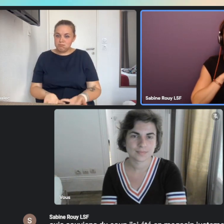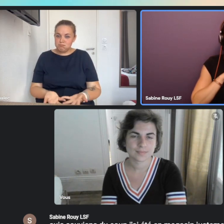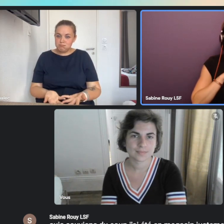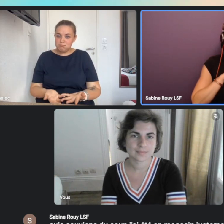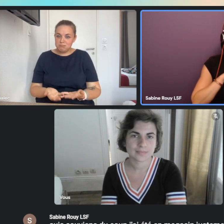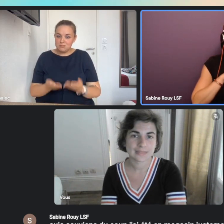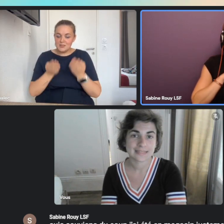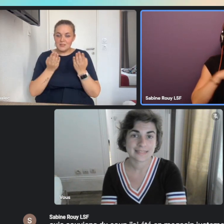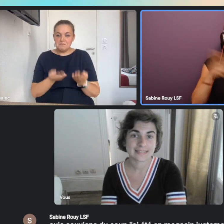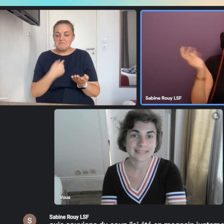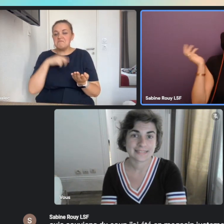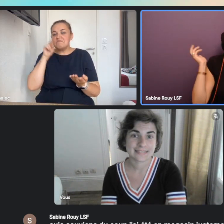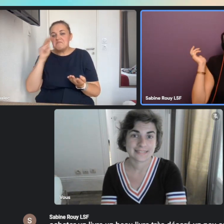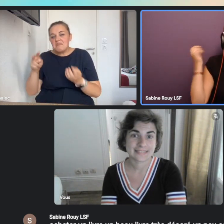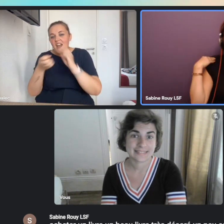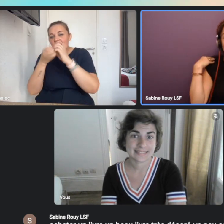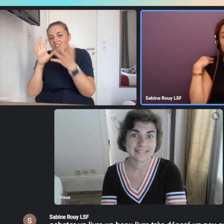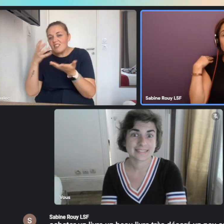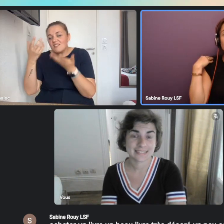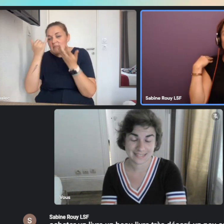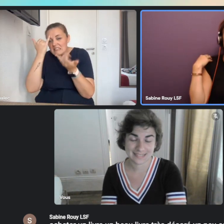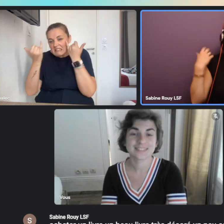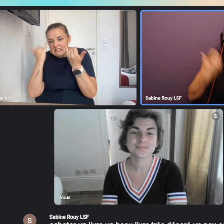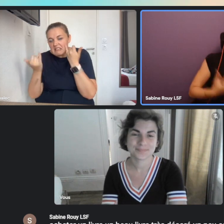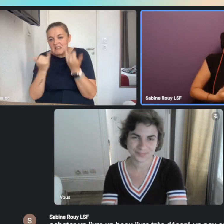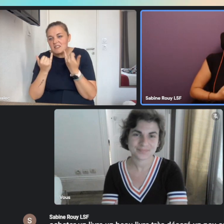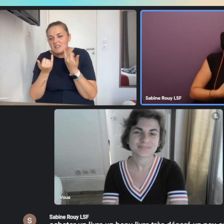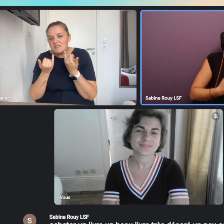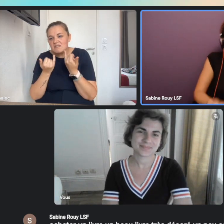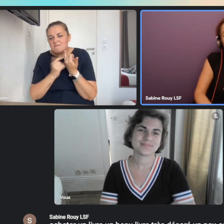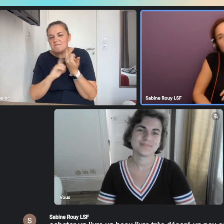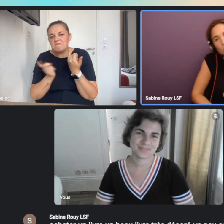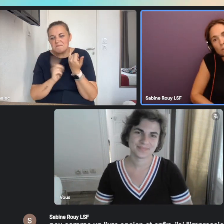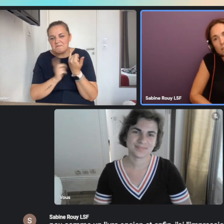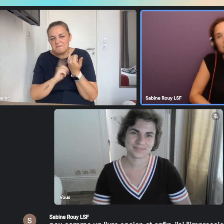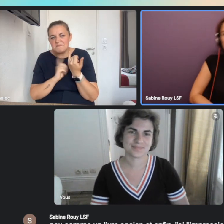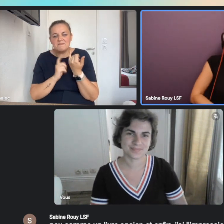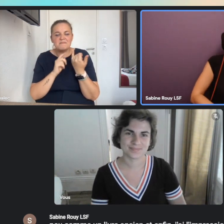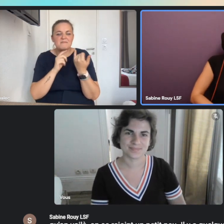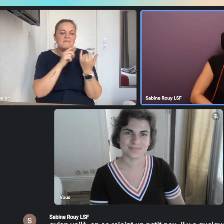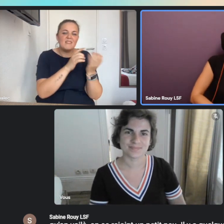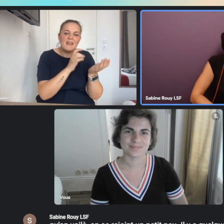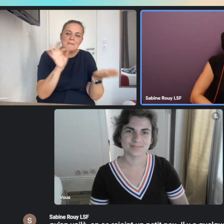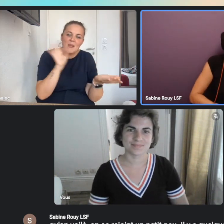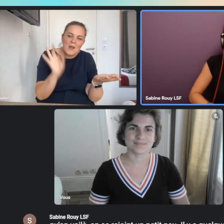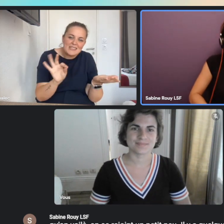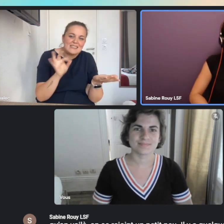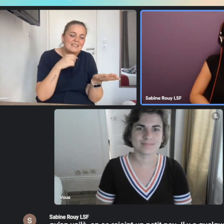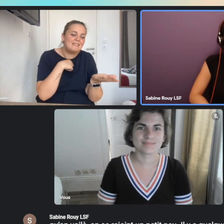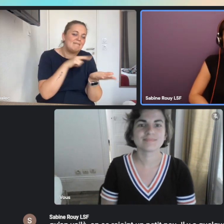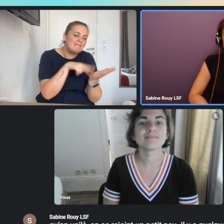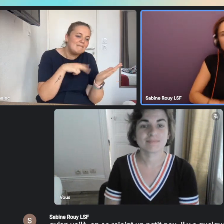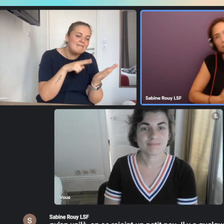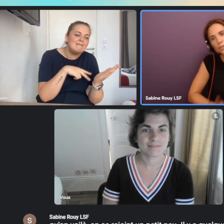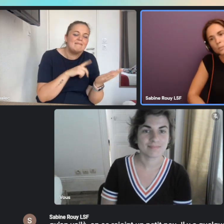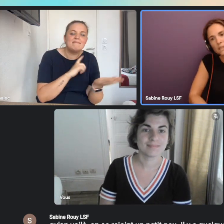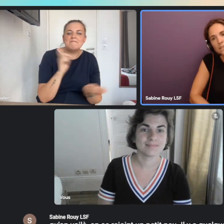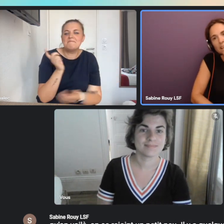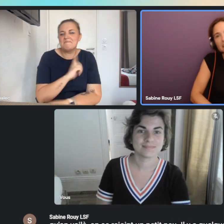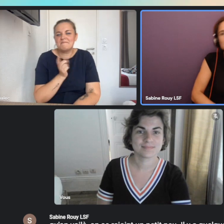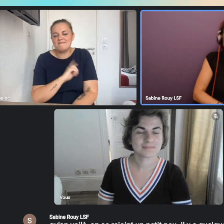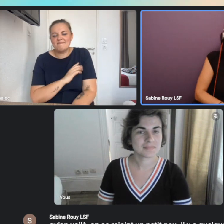Et je me suis dit: «Je le commence comment?» Donc j'ai été voir sur internet, j'ai essayé de prendre des idées, je me suis dit: «Non, ça me va pas». J'ai été voir